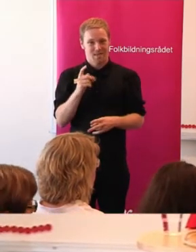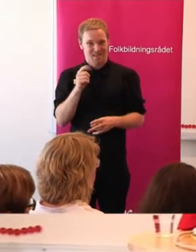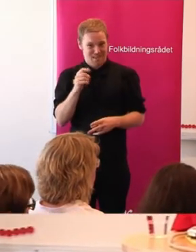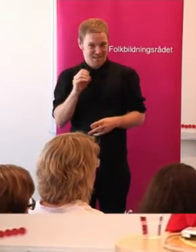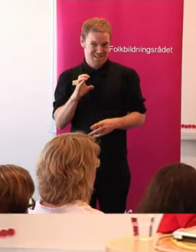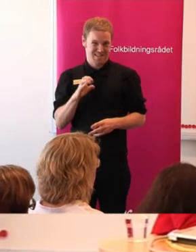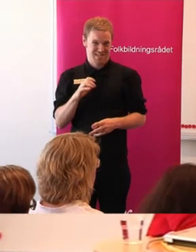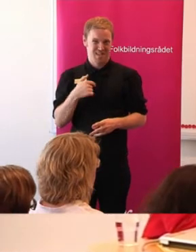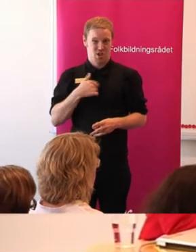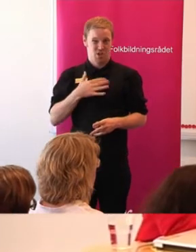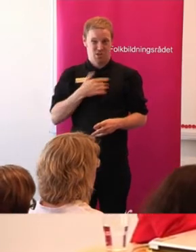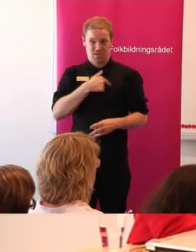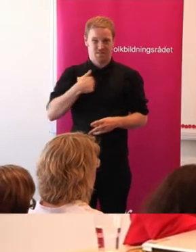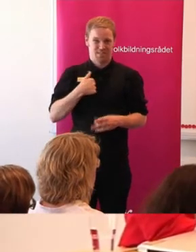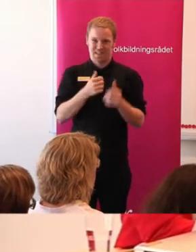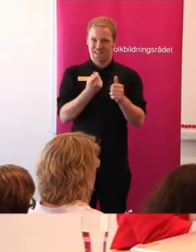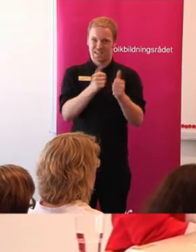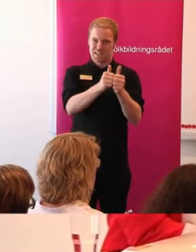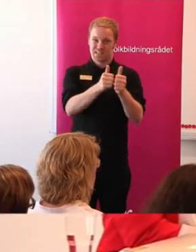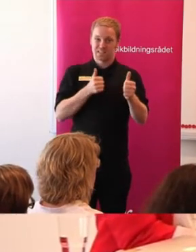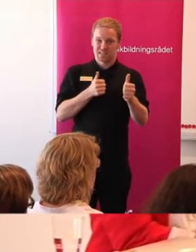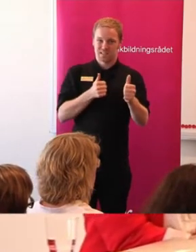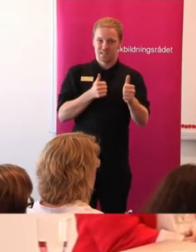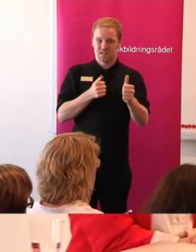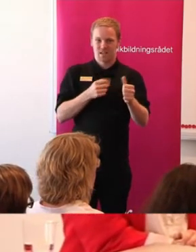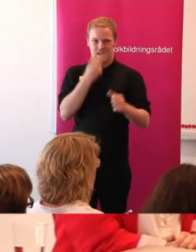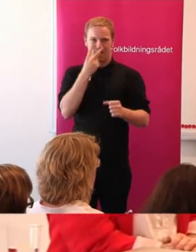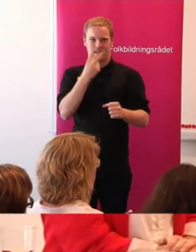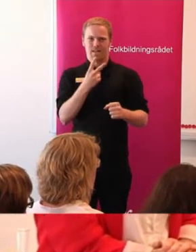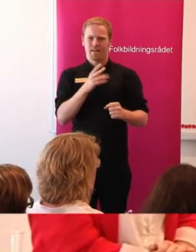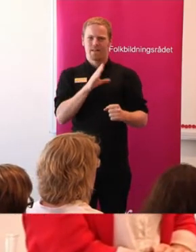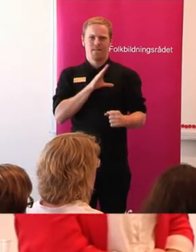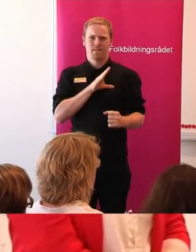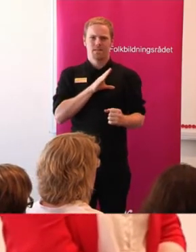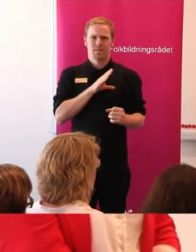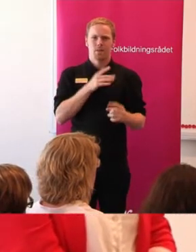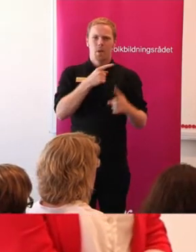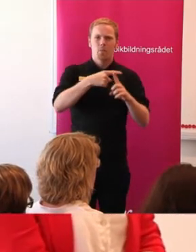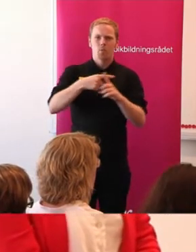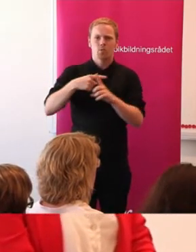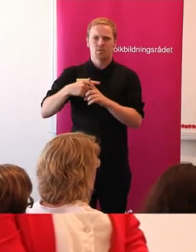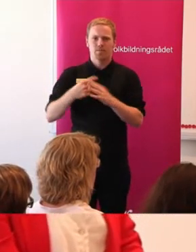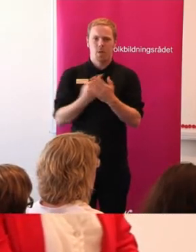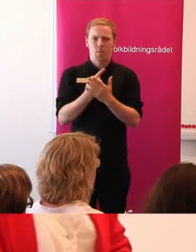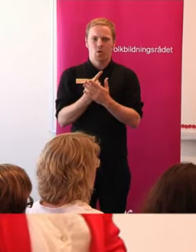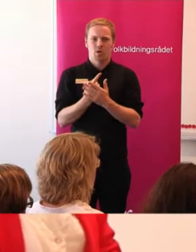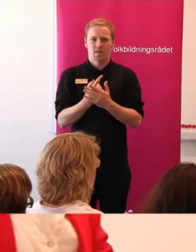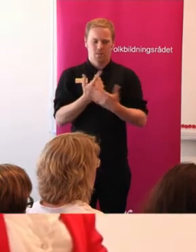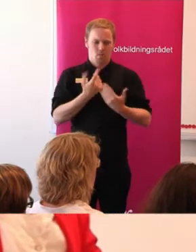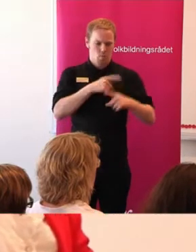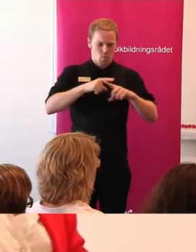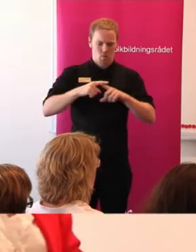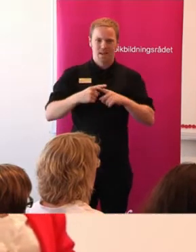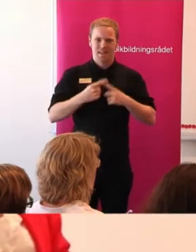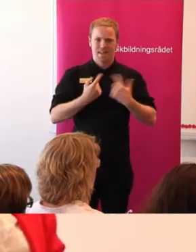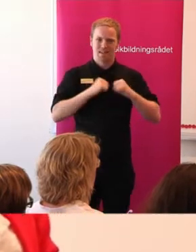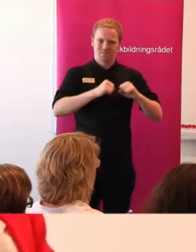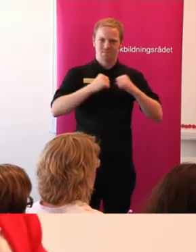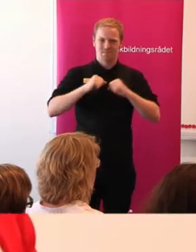se möjligheter i styrkan mellan olika aktörer som ska stärka individen. Och jag är lite emot det här